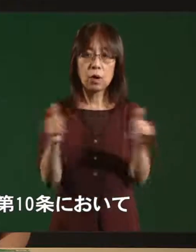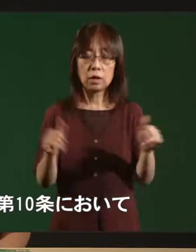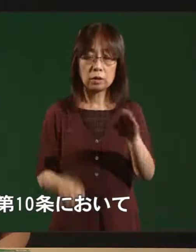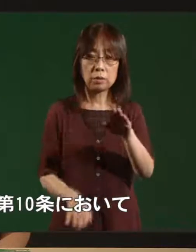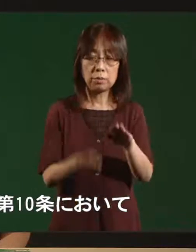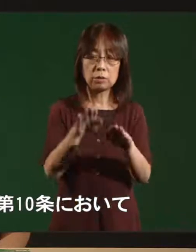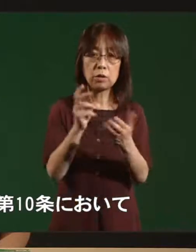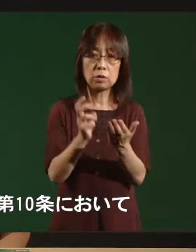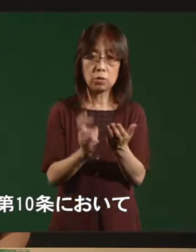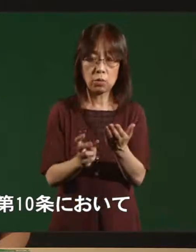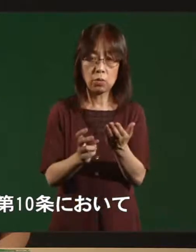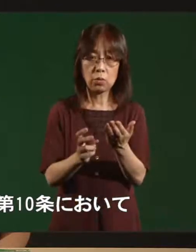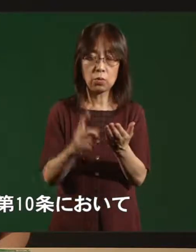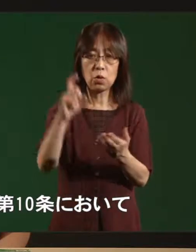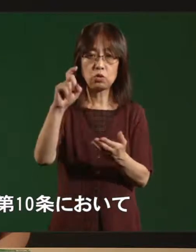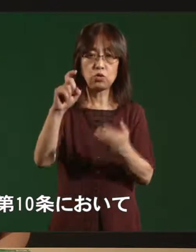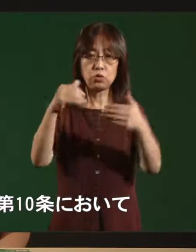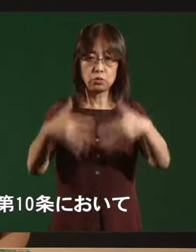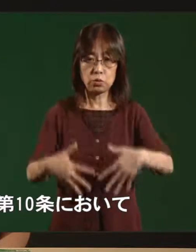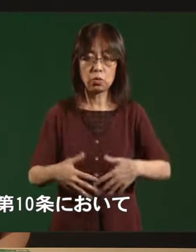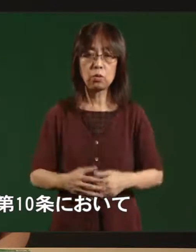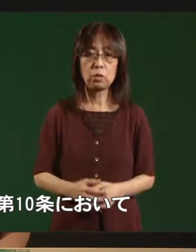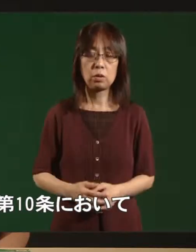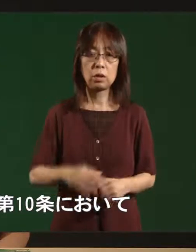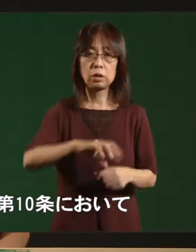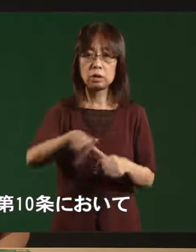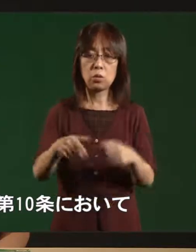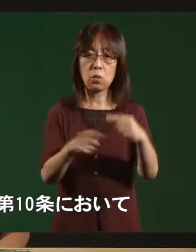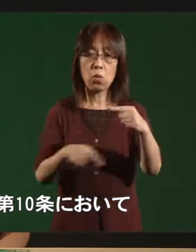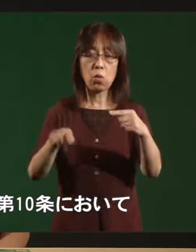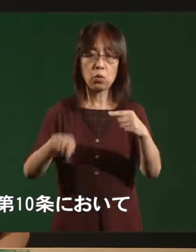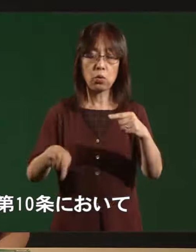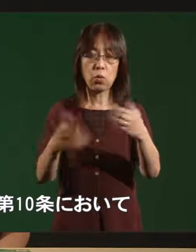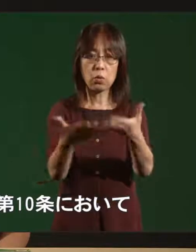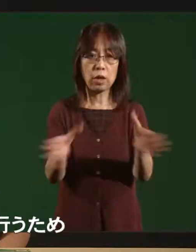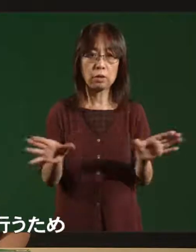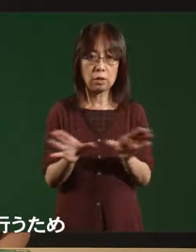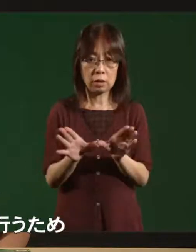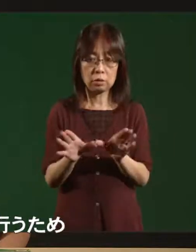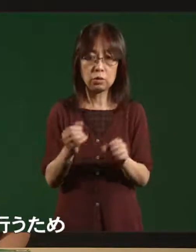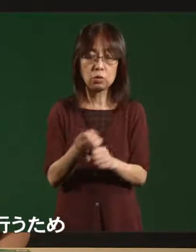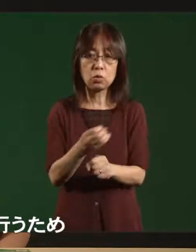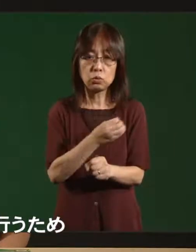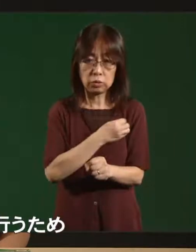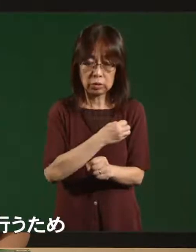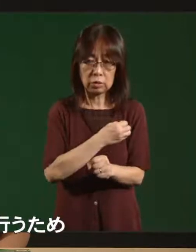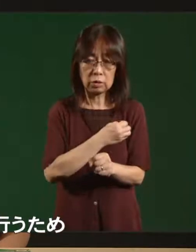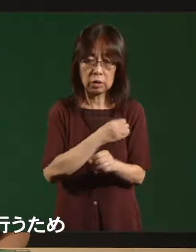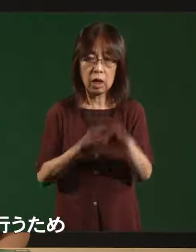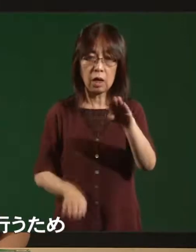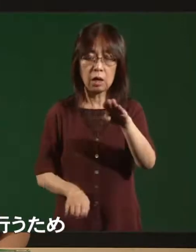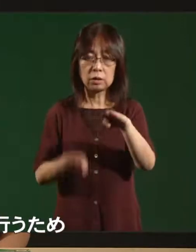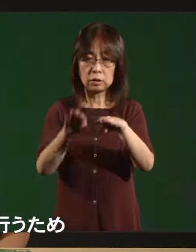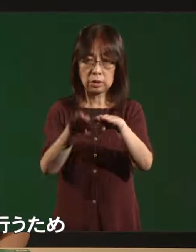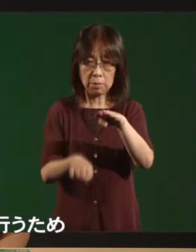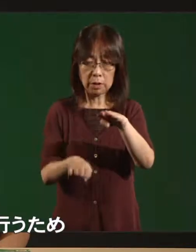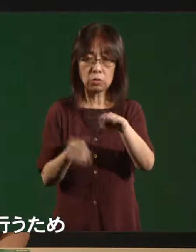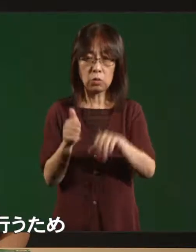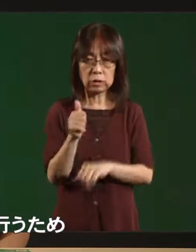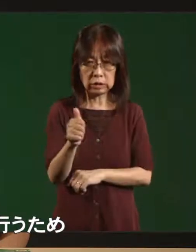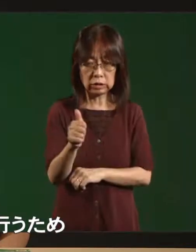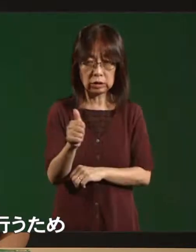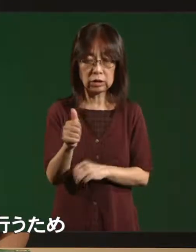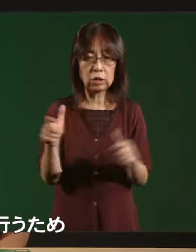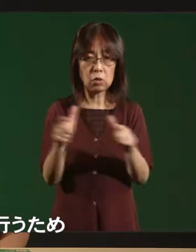解消法の第10条において地方公共団体などは職員が差別の堅守と合理的